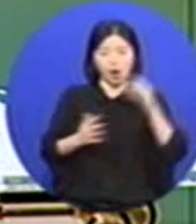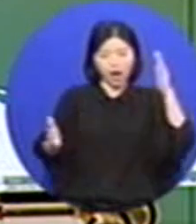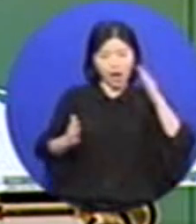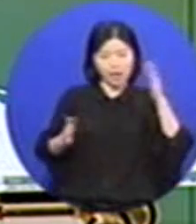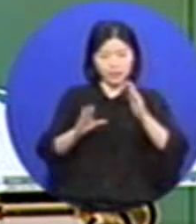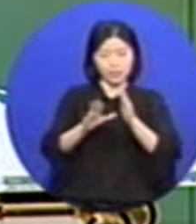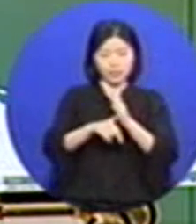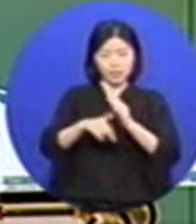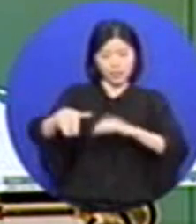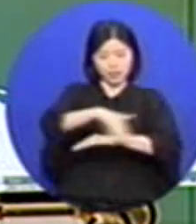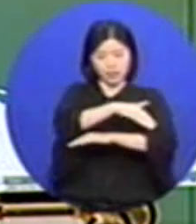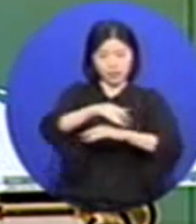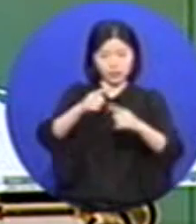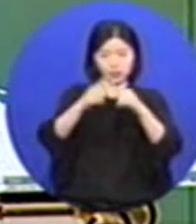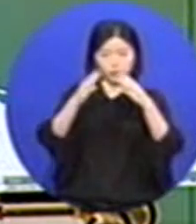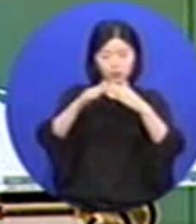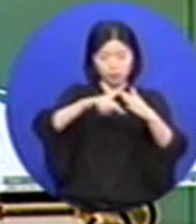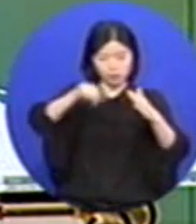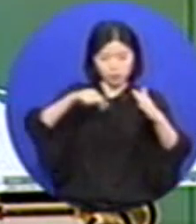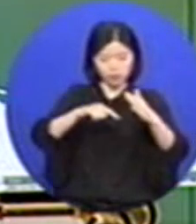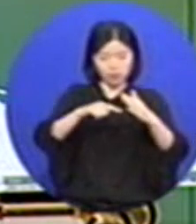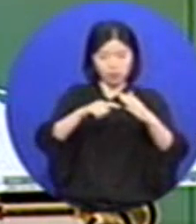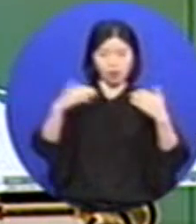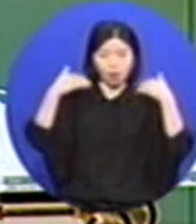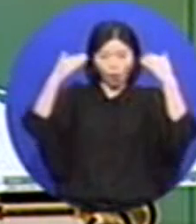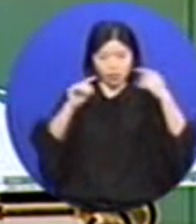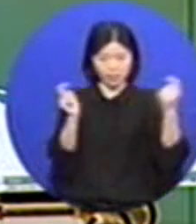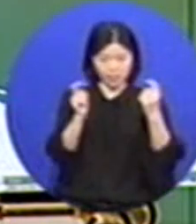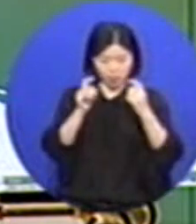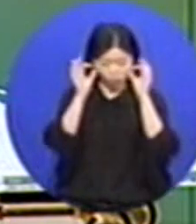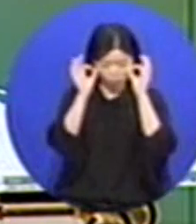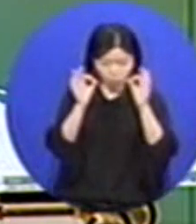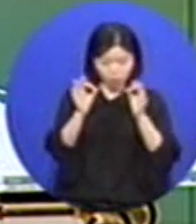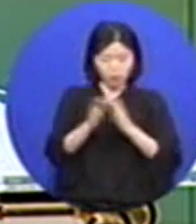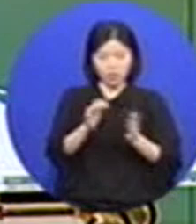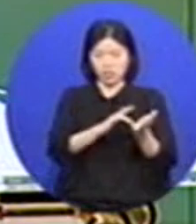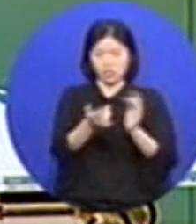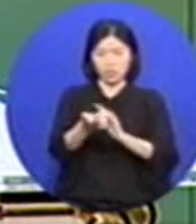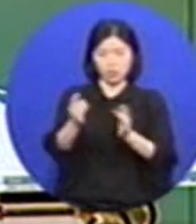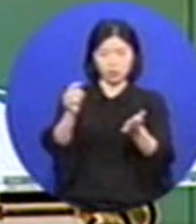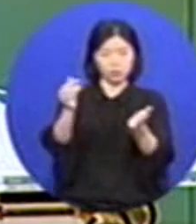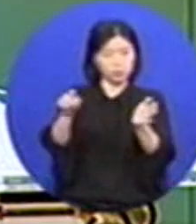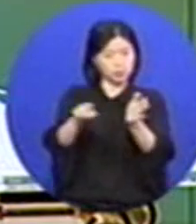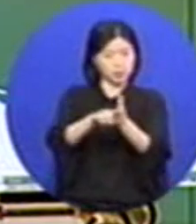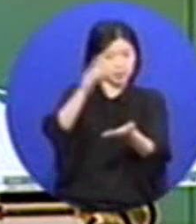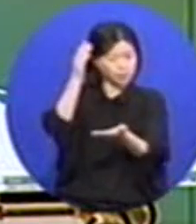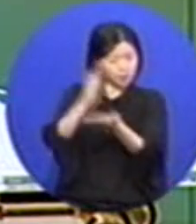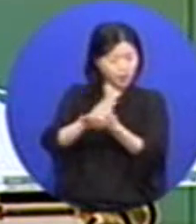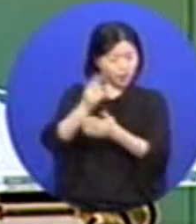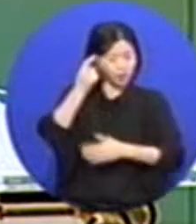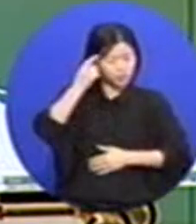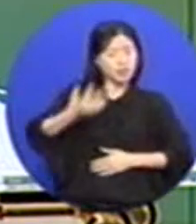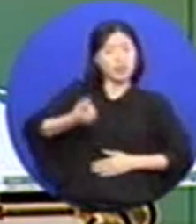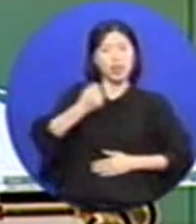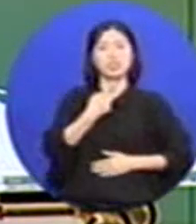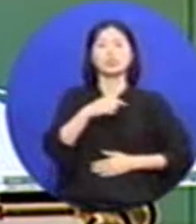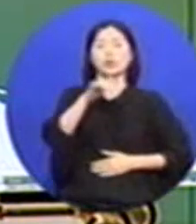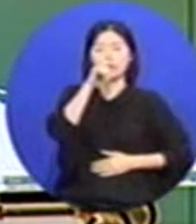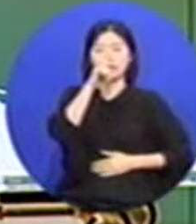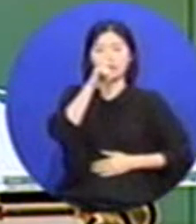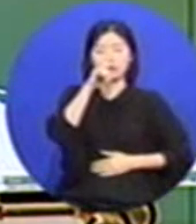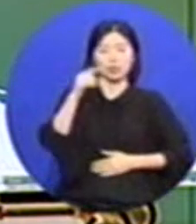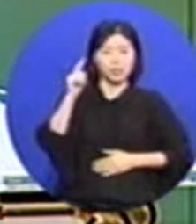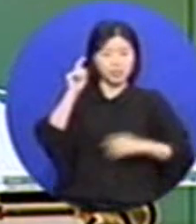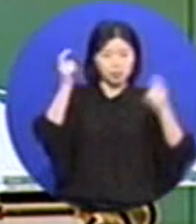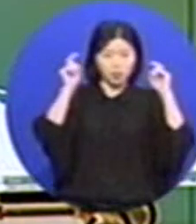다니던 교회에서 어른들이 싸우는거 보고 예수 안 믿을까 이런 생각까지 했었던 분이라 아 목회하면서